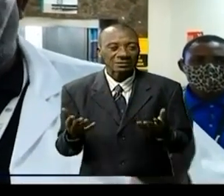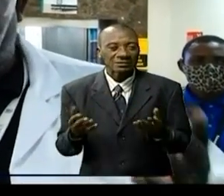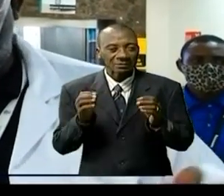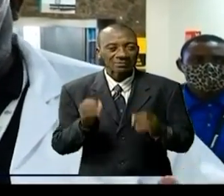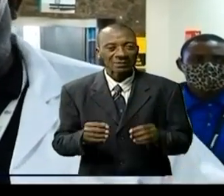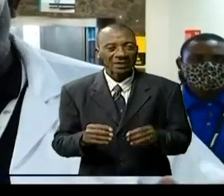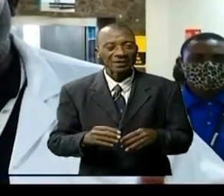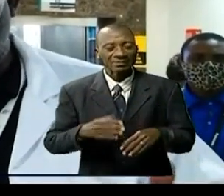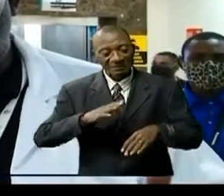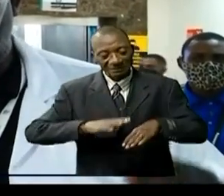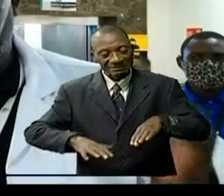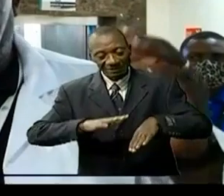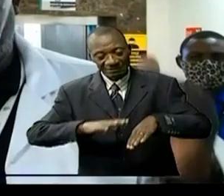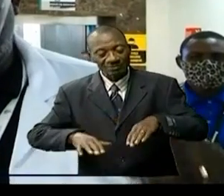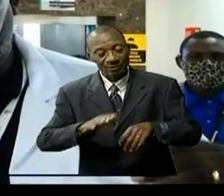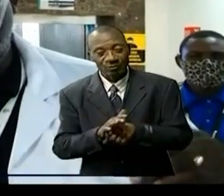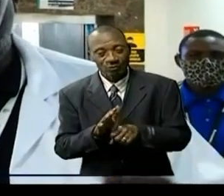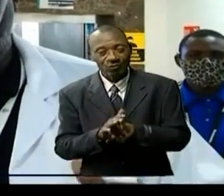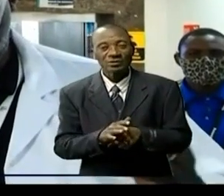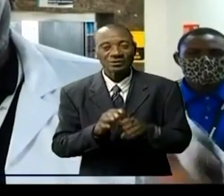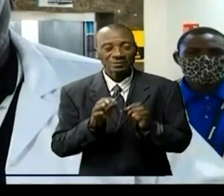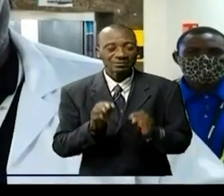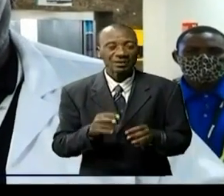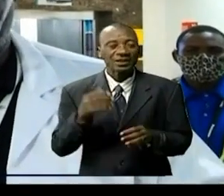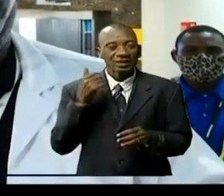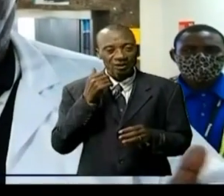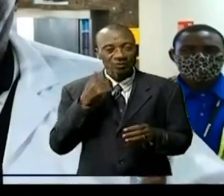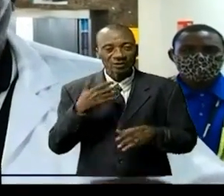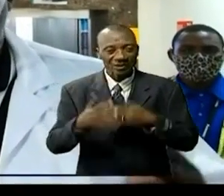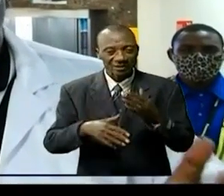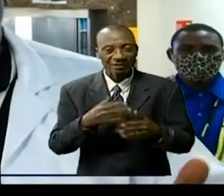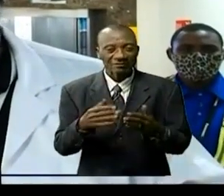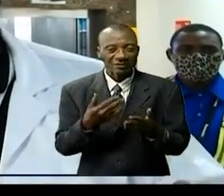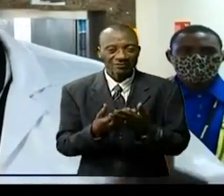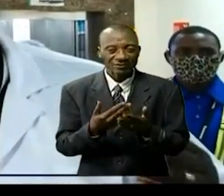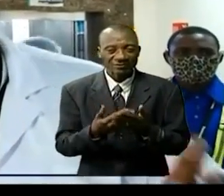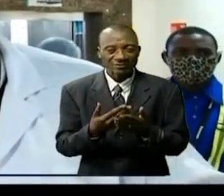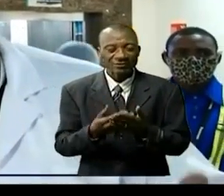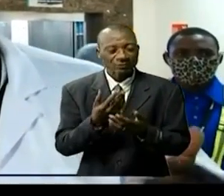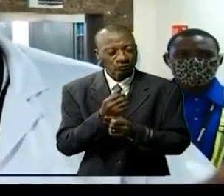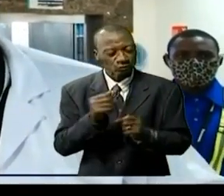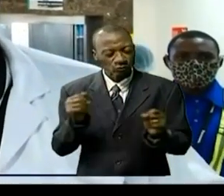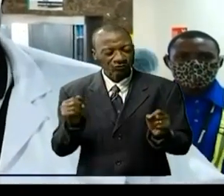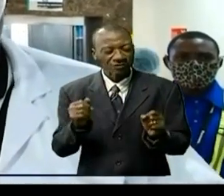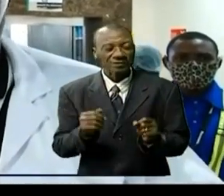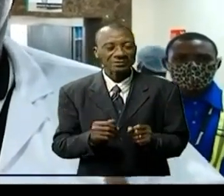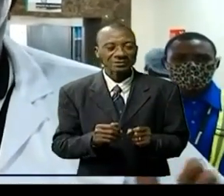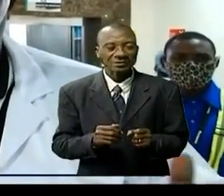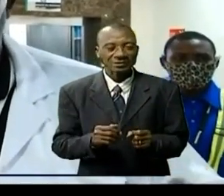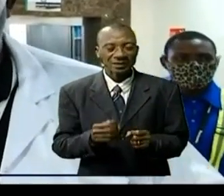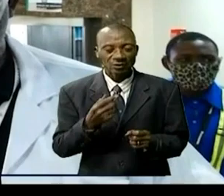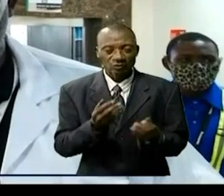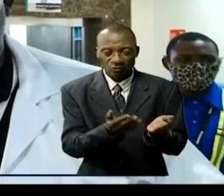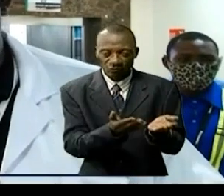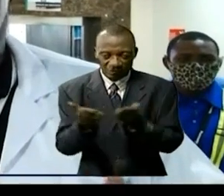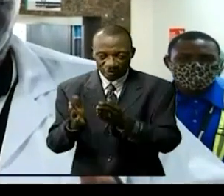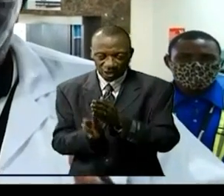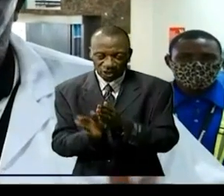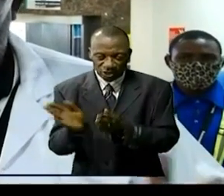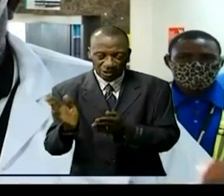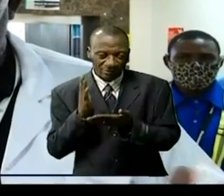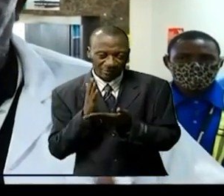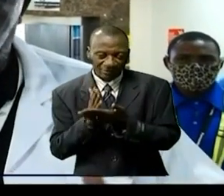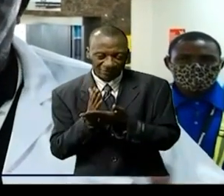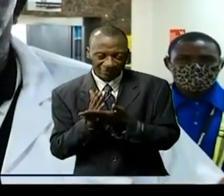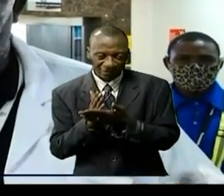peut entraîner aussi sa mort donc de ce côté là bas il a été stabilisé il a été mise en chambre d'isolement stérile et il va continuer à bénéficier de